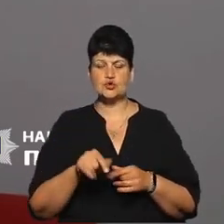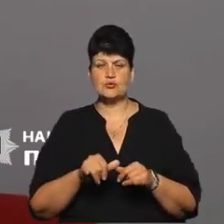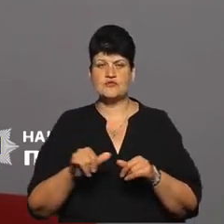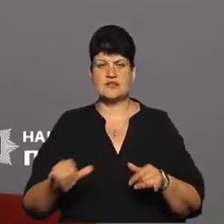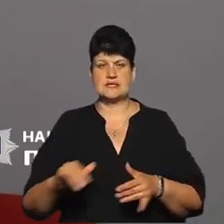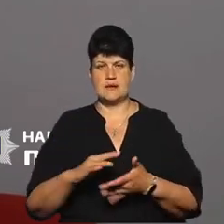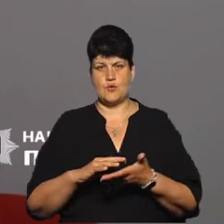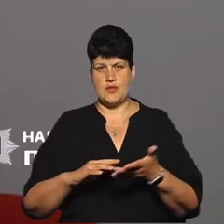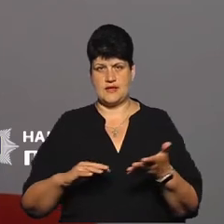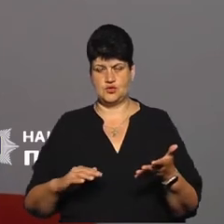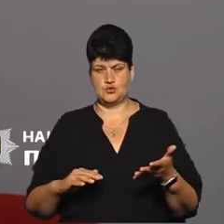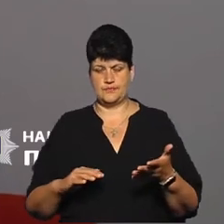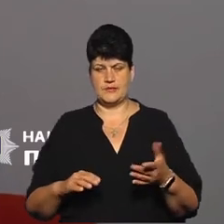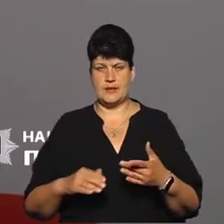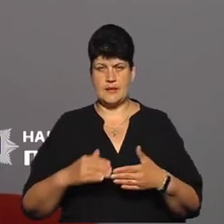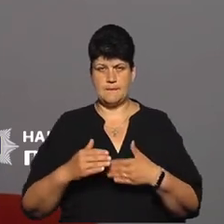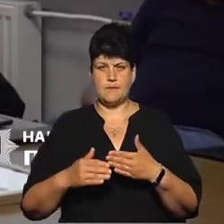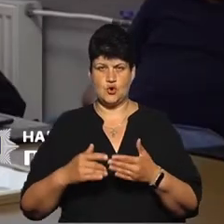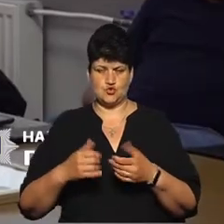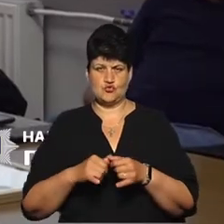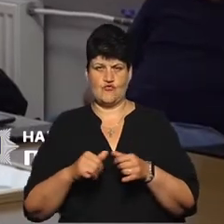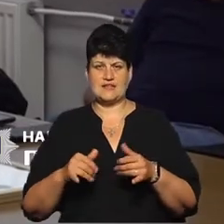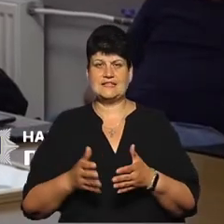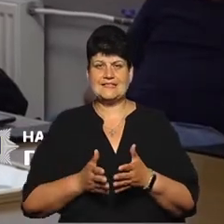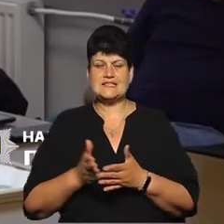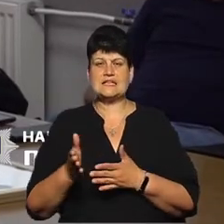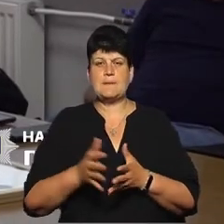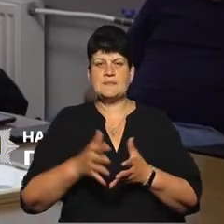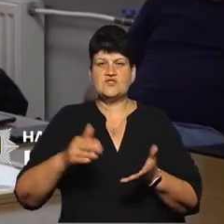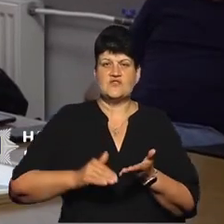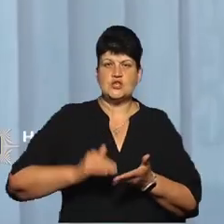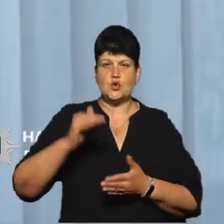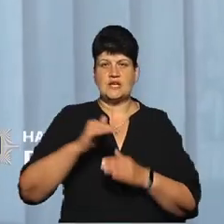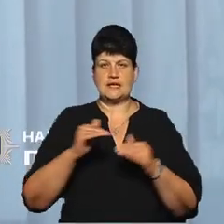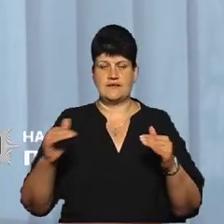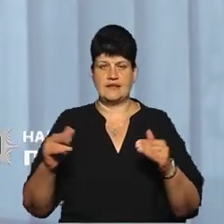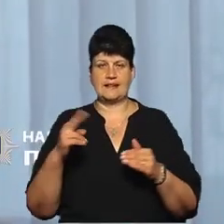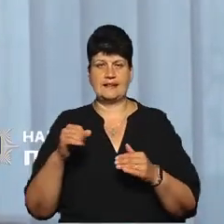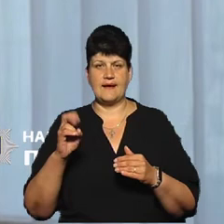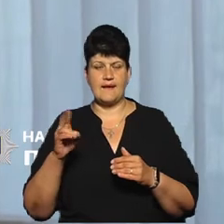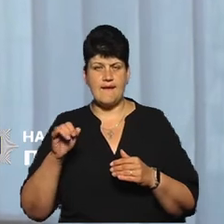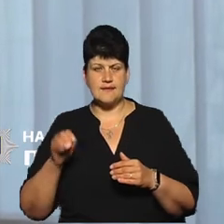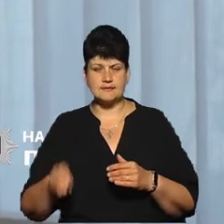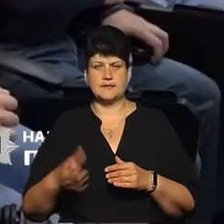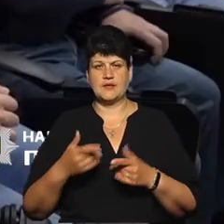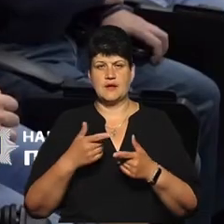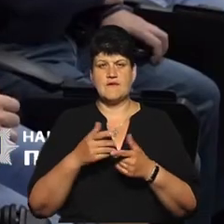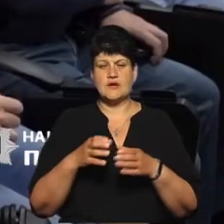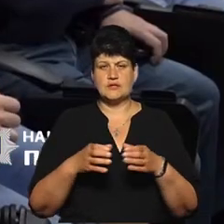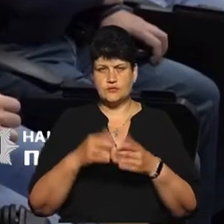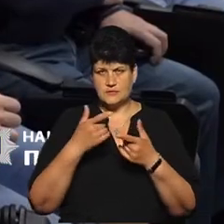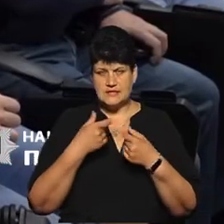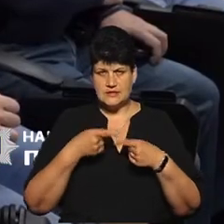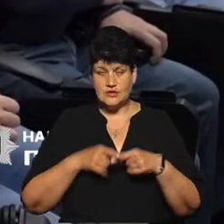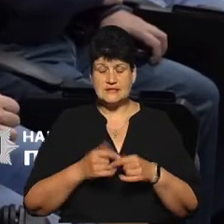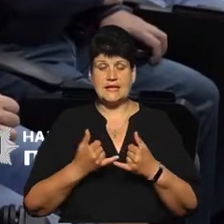і якось просуватися на більш високий рівень. Декан факультету комп'ютерних інформаційних технологій Микола Дивак розповідає, для вишу